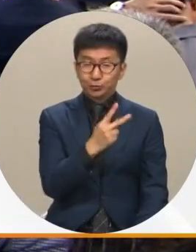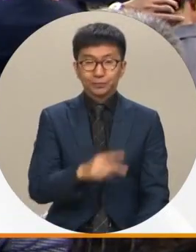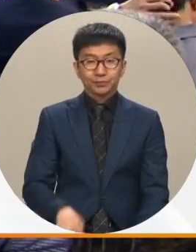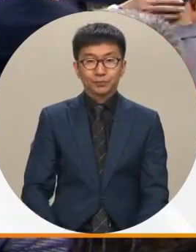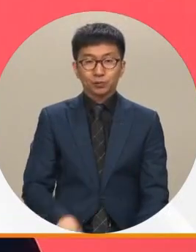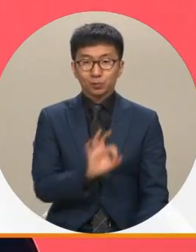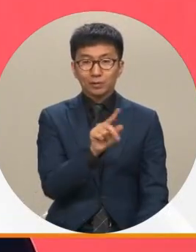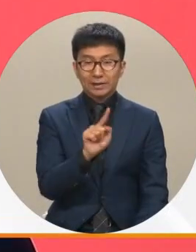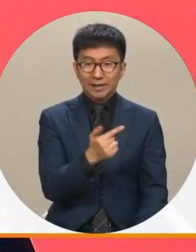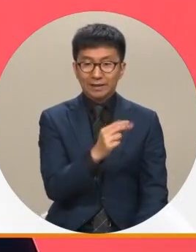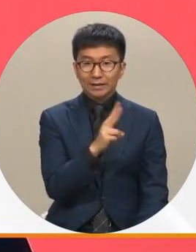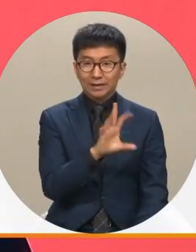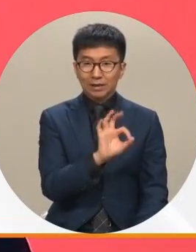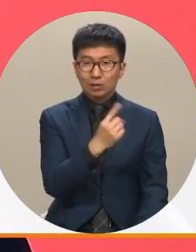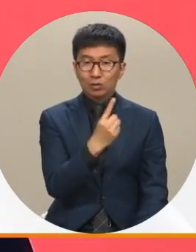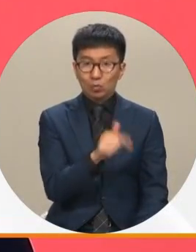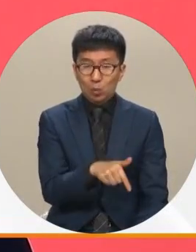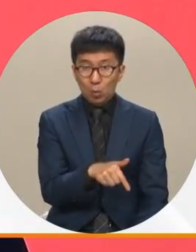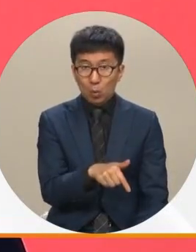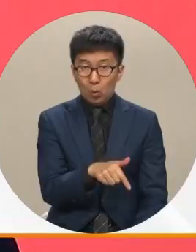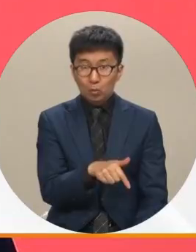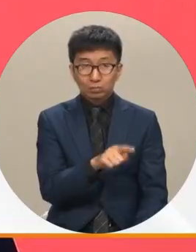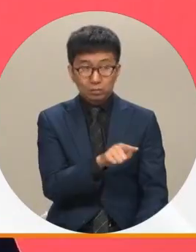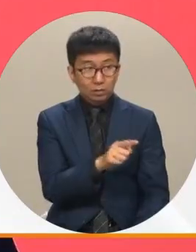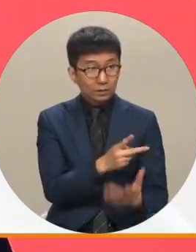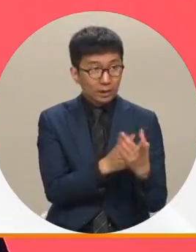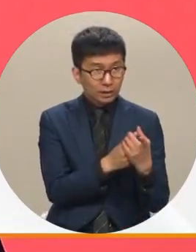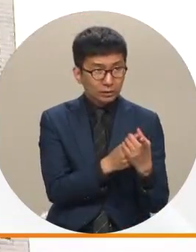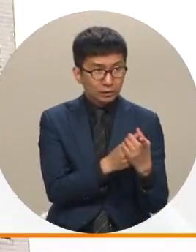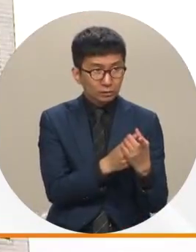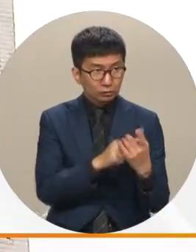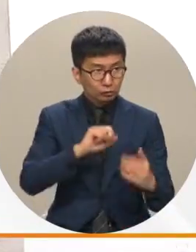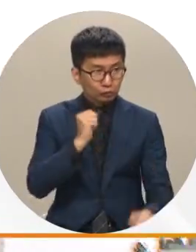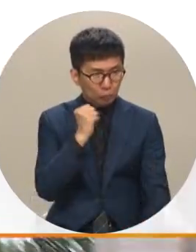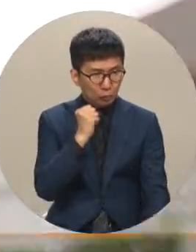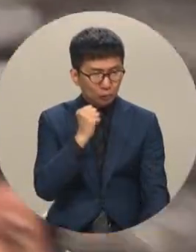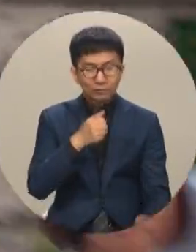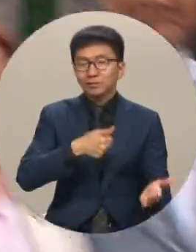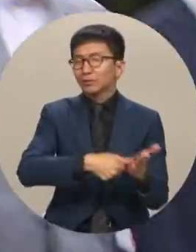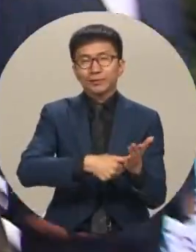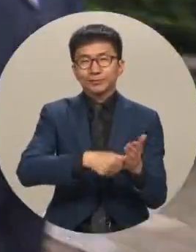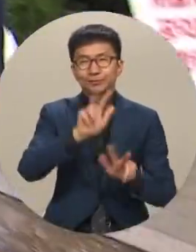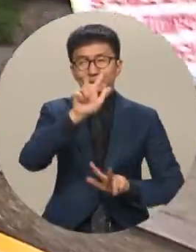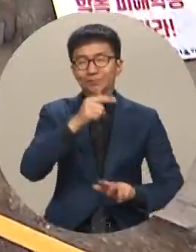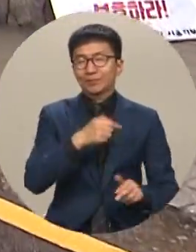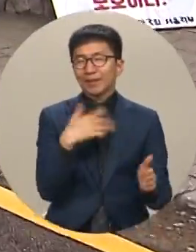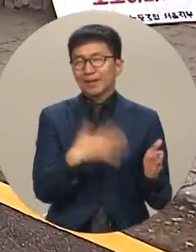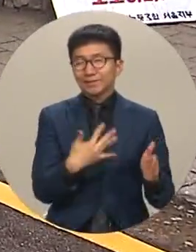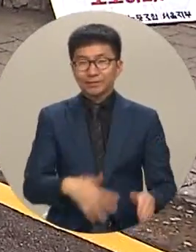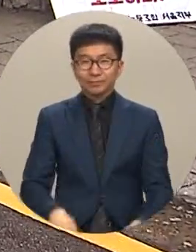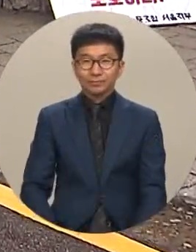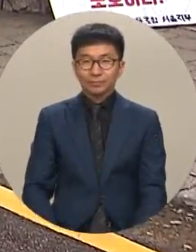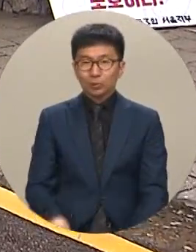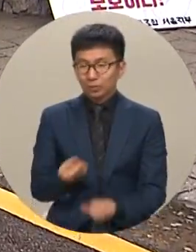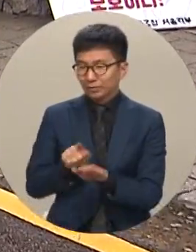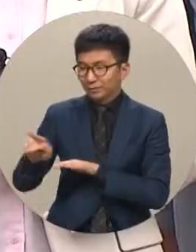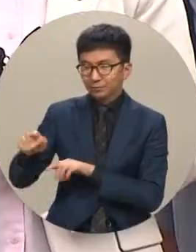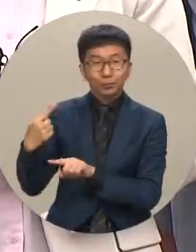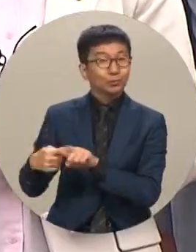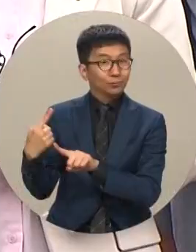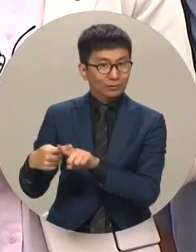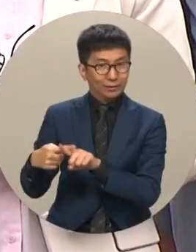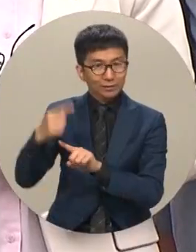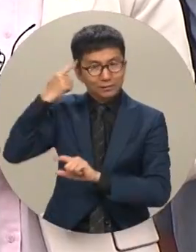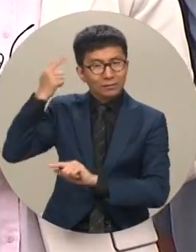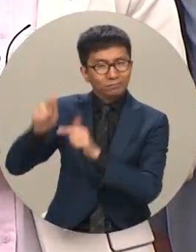단일화 결과에 승복하겠다 서약을 하지 않았습니다 진보진영 다라도 선거인단 투표수 놓고 후보들간